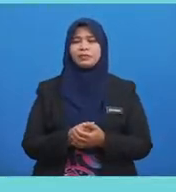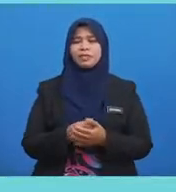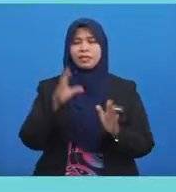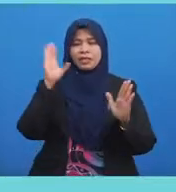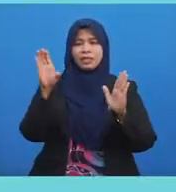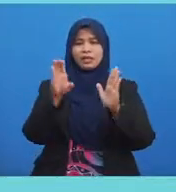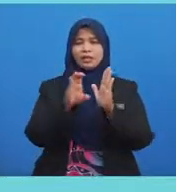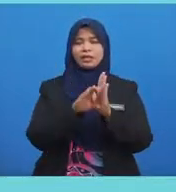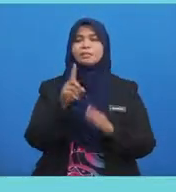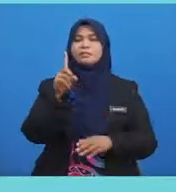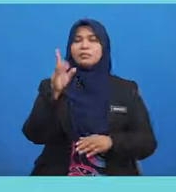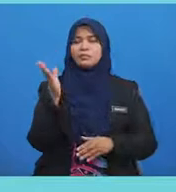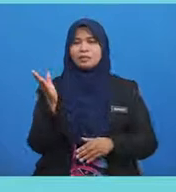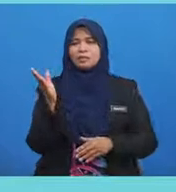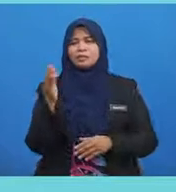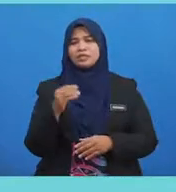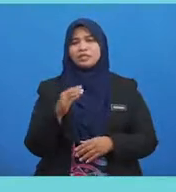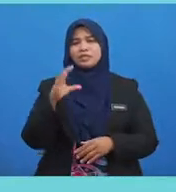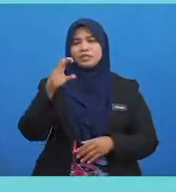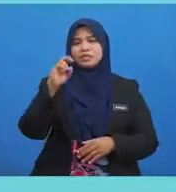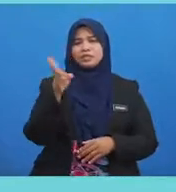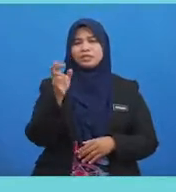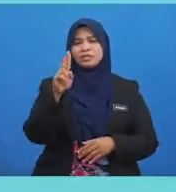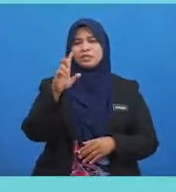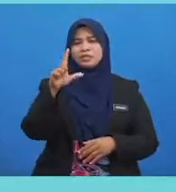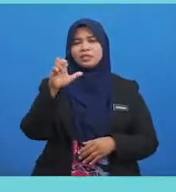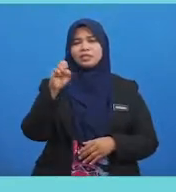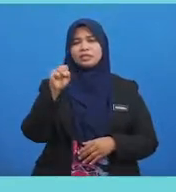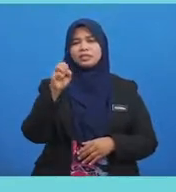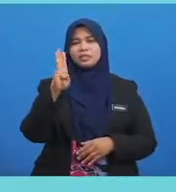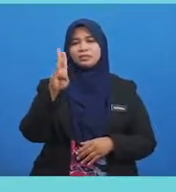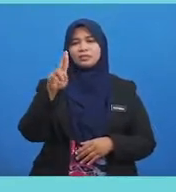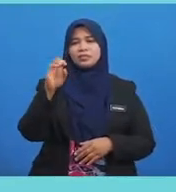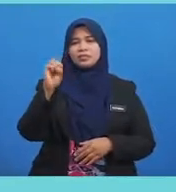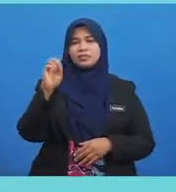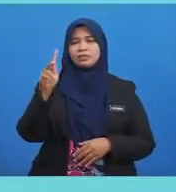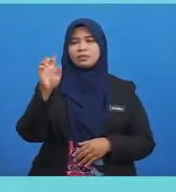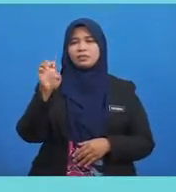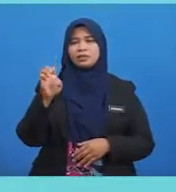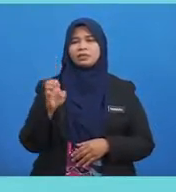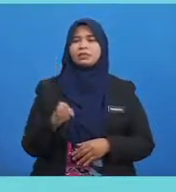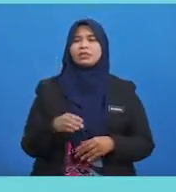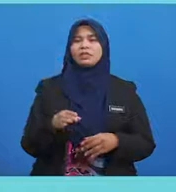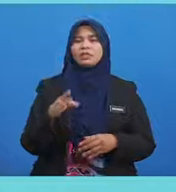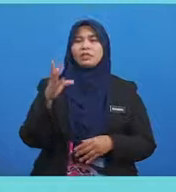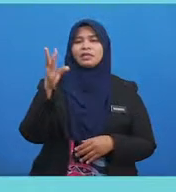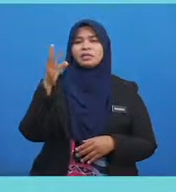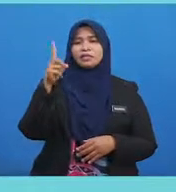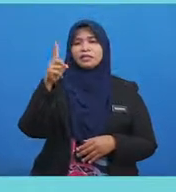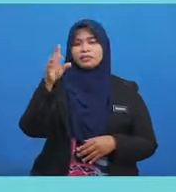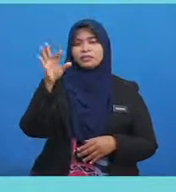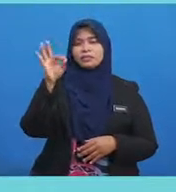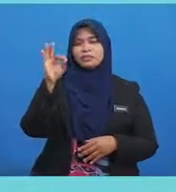kedua, Charles Brooke. Beliau meluaskan kuasa di antara tahun 1868 sehingga